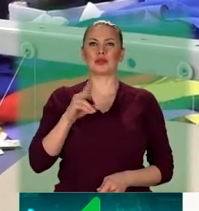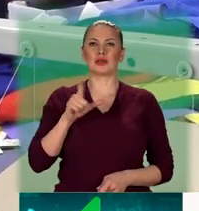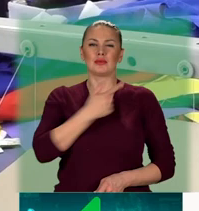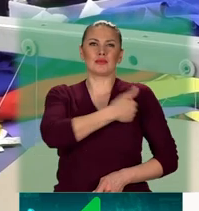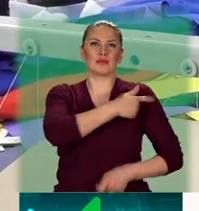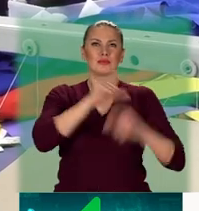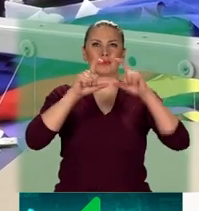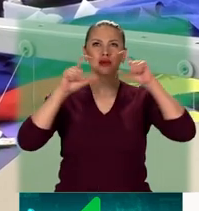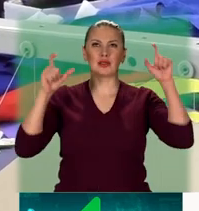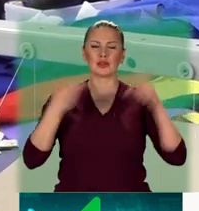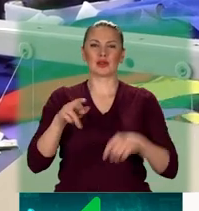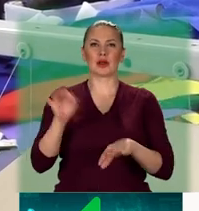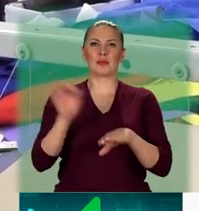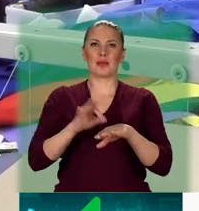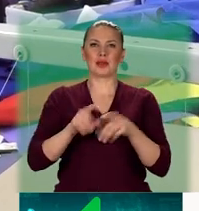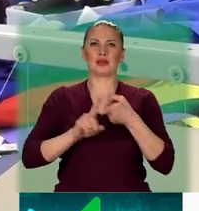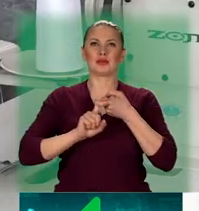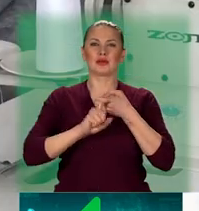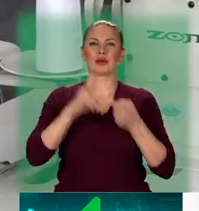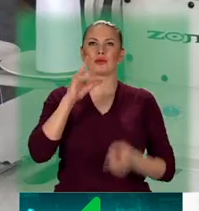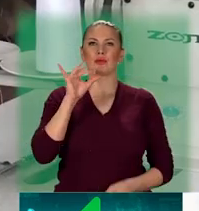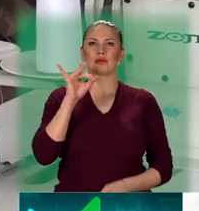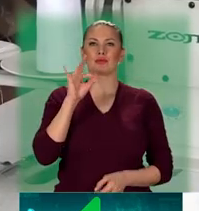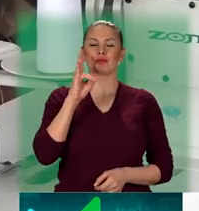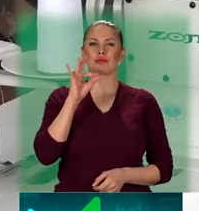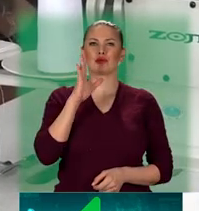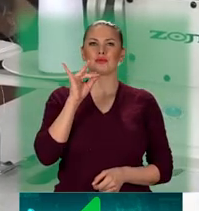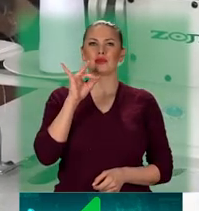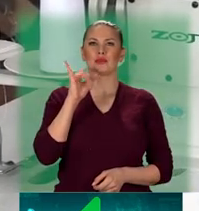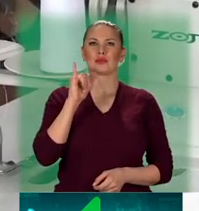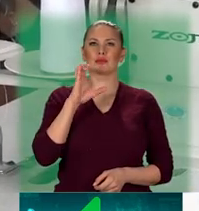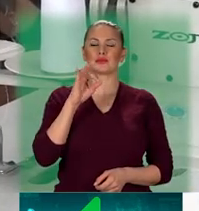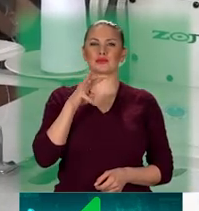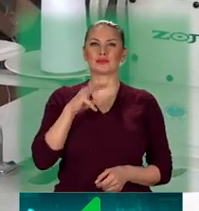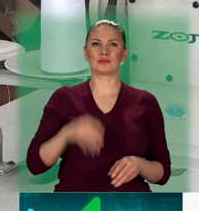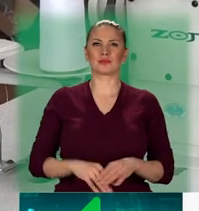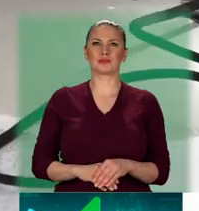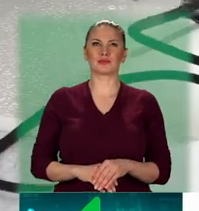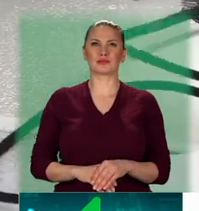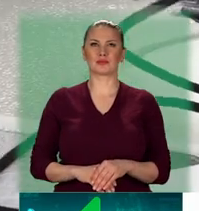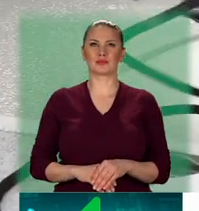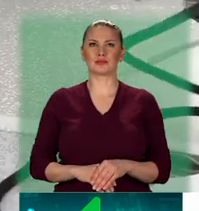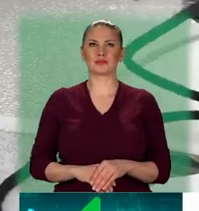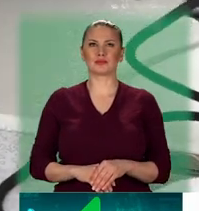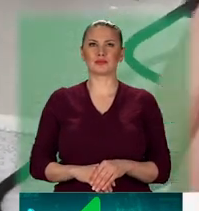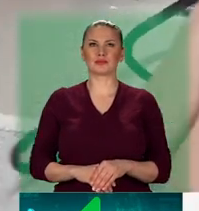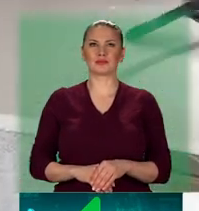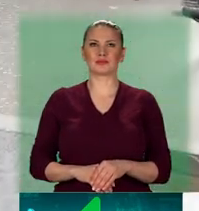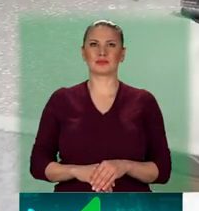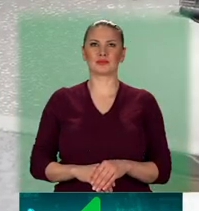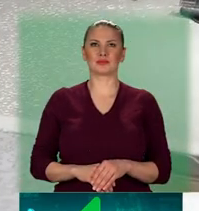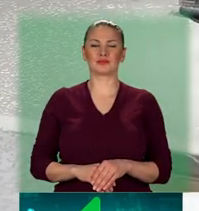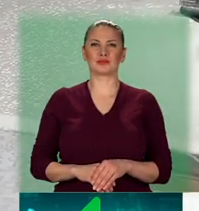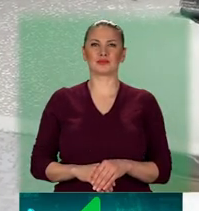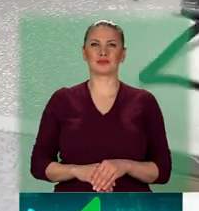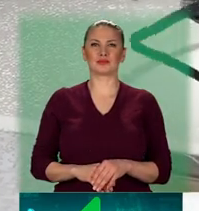до 1-го числа надо сдать все пижамы, 400 единиц. Дизайн и технологию производства защитных изделий разработали с нуля, с учетом